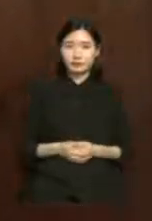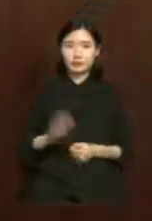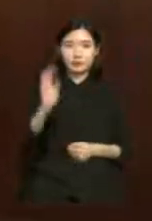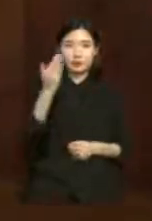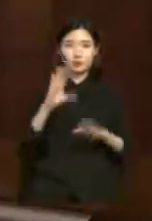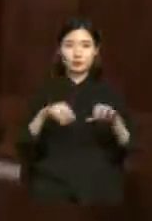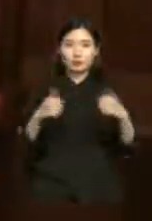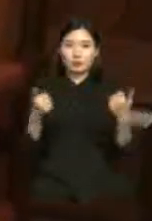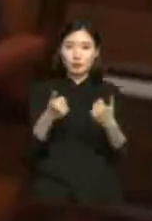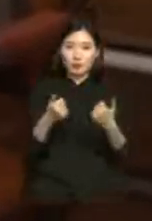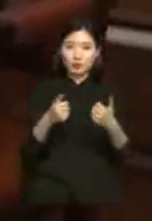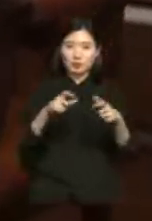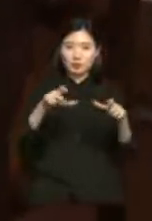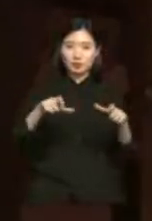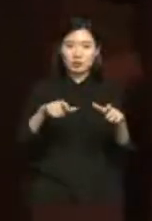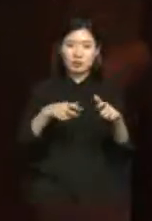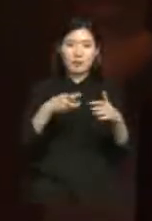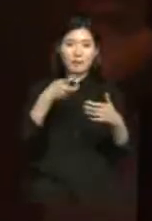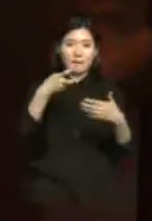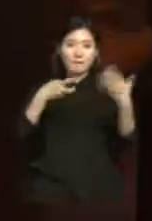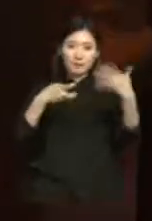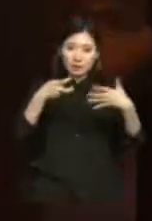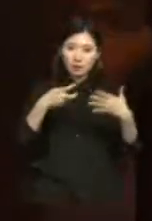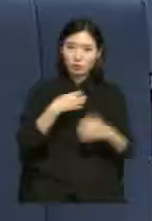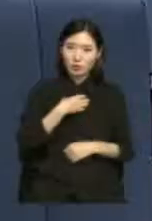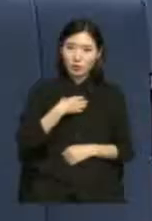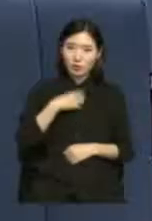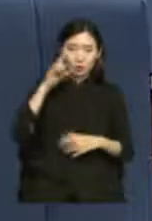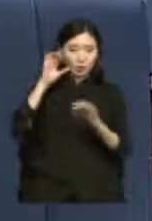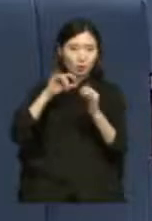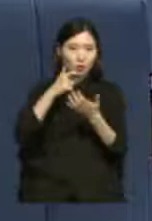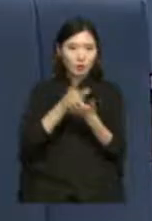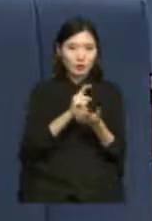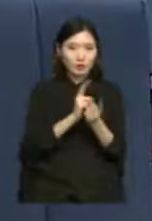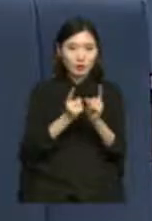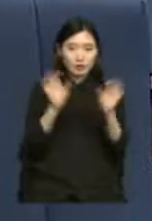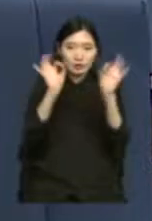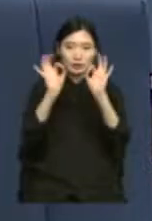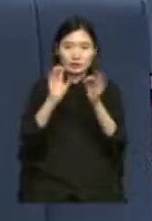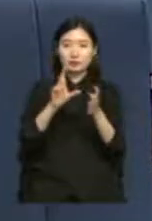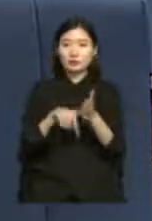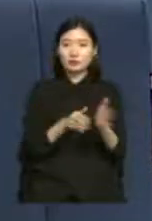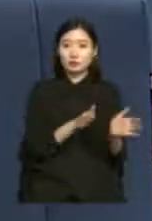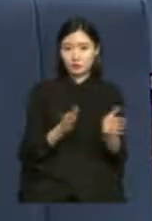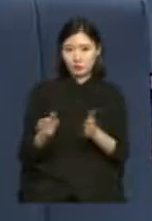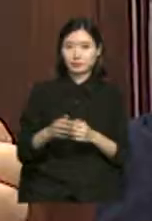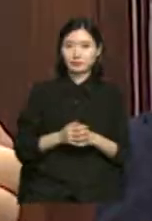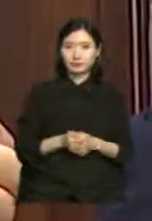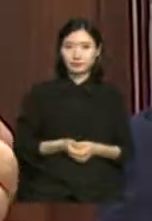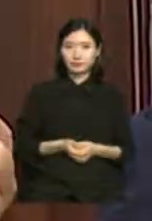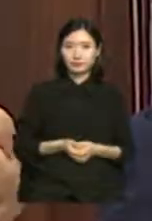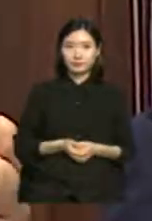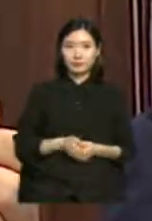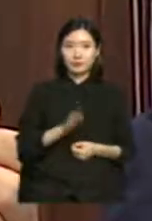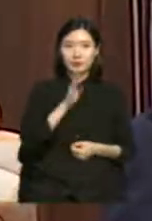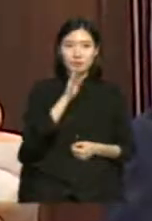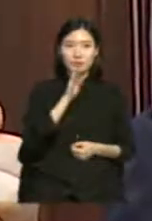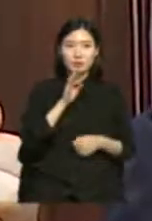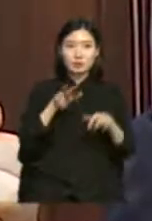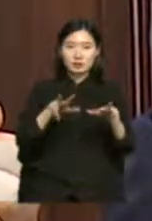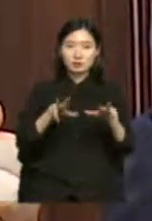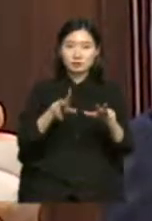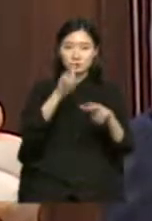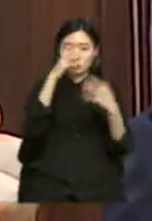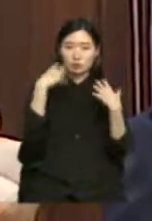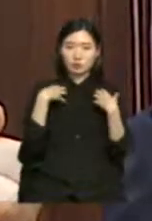최근 국회에선 지역 미디어의 위기를 공감하고 대안을 찾아보는 시간이 마련됐습니다. 현 정부가 지방